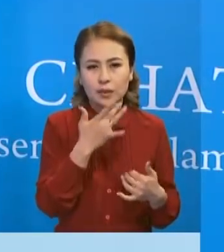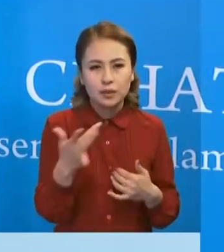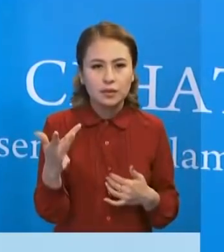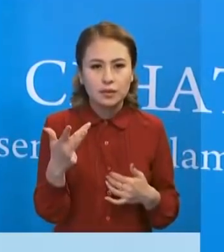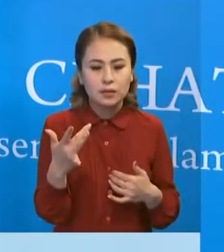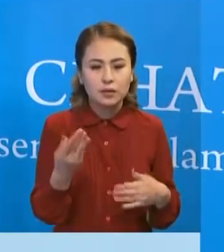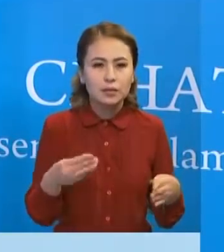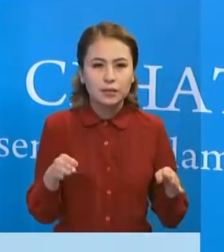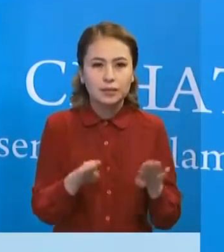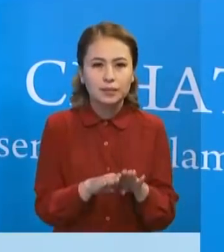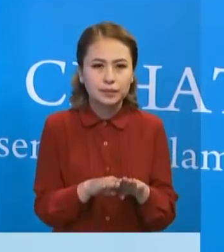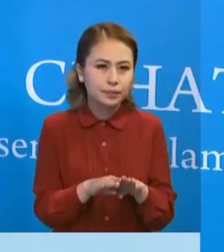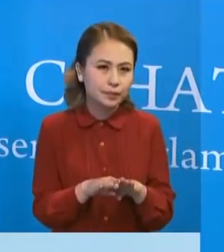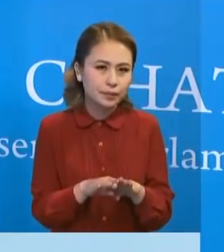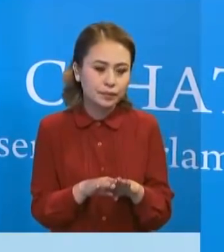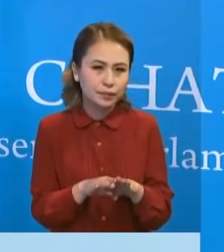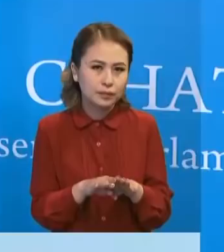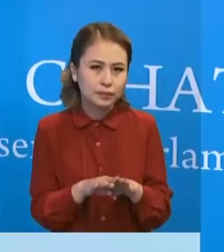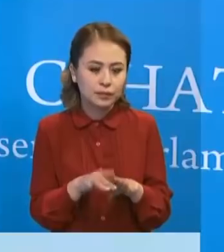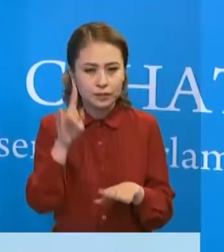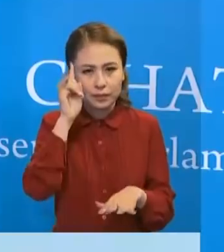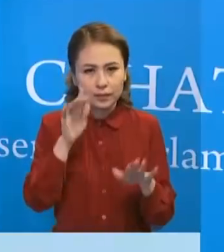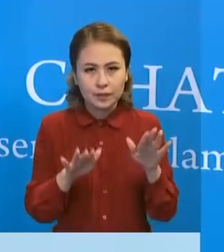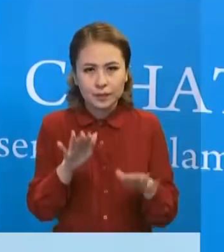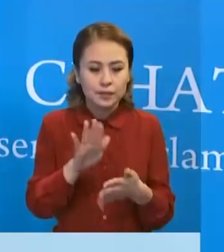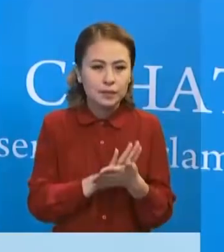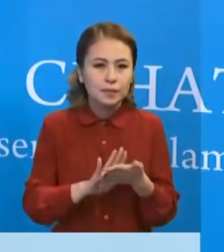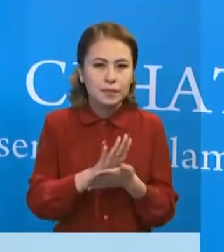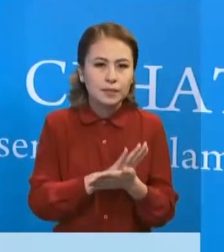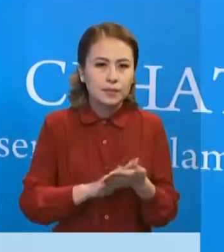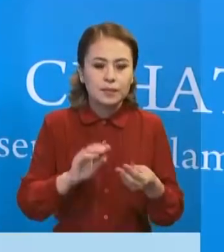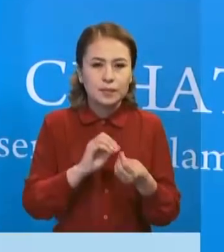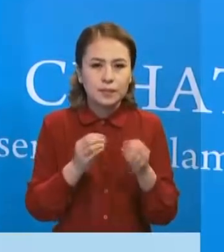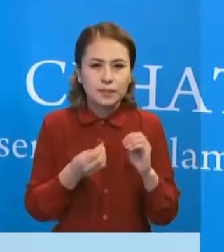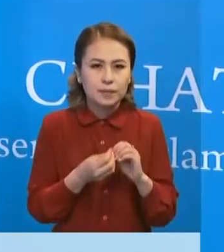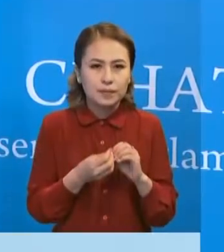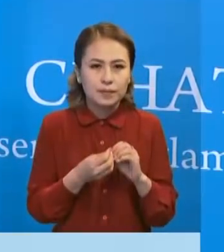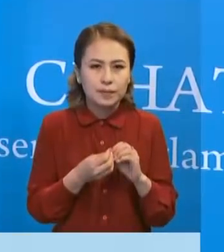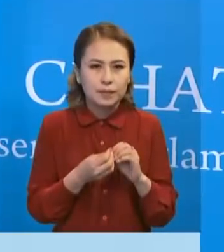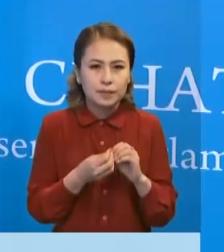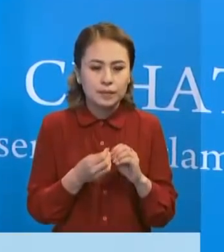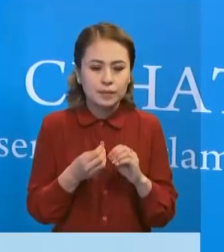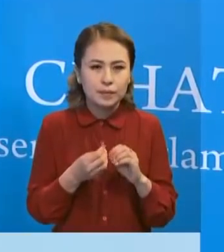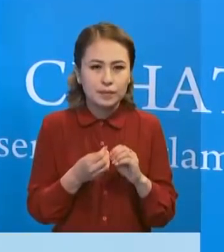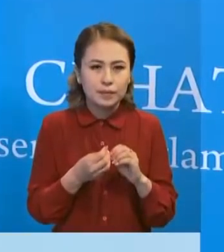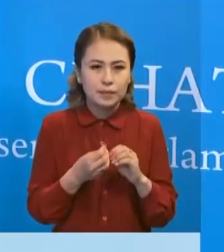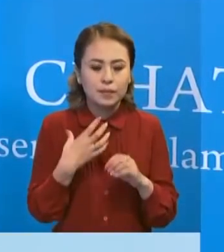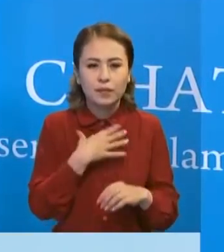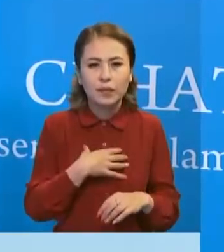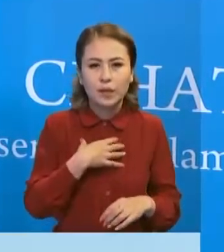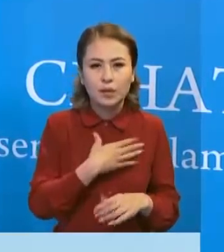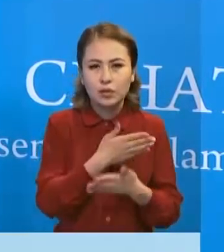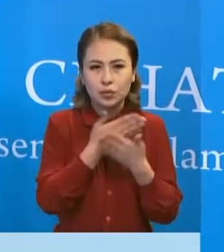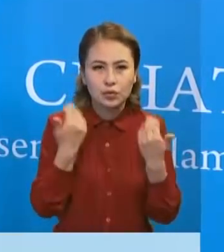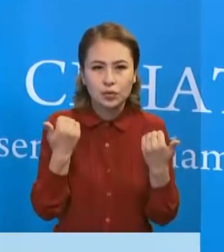саясаткерлердің бұл тұрғыда күмәндері, ешқандай мәлімдері негізсіз, мына